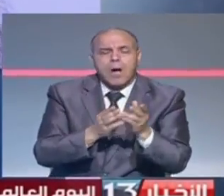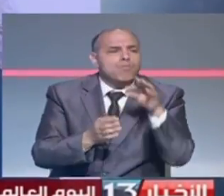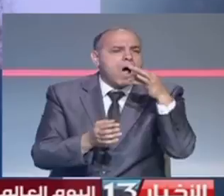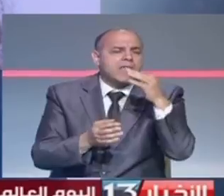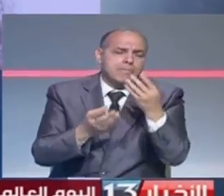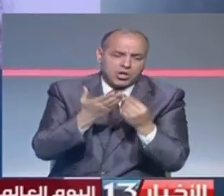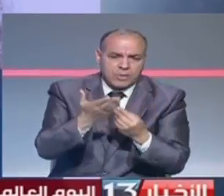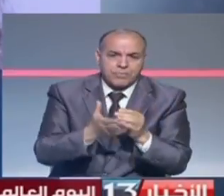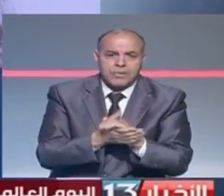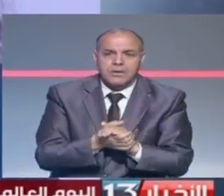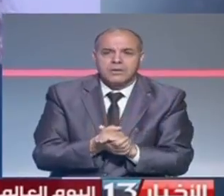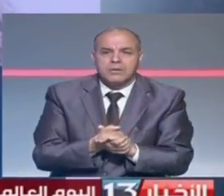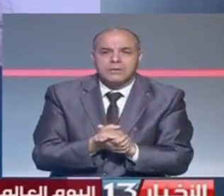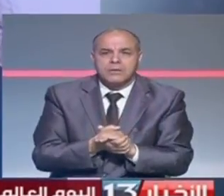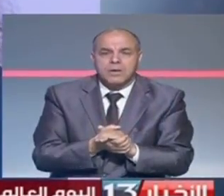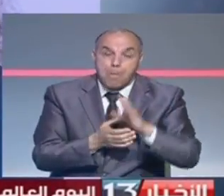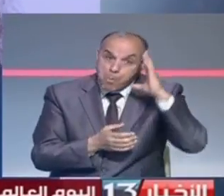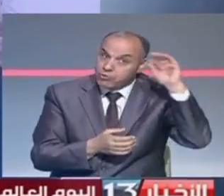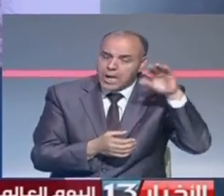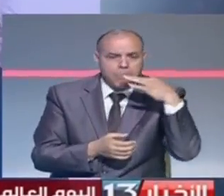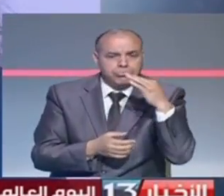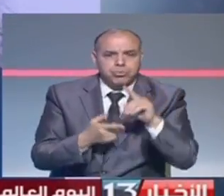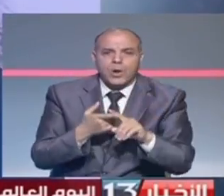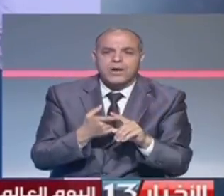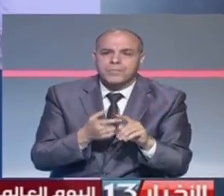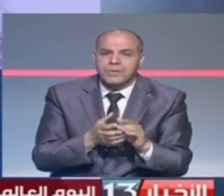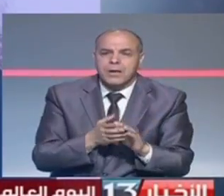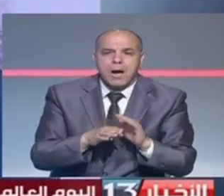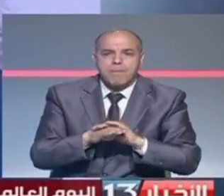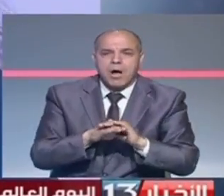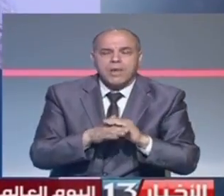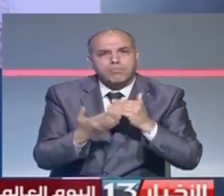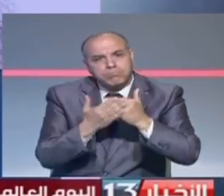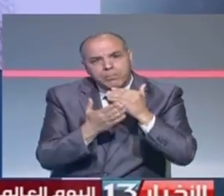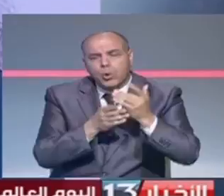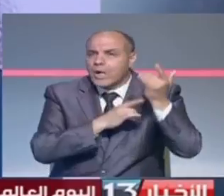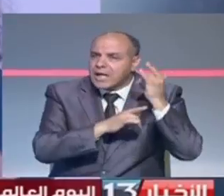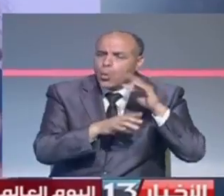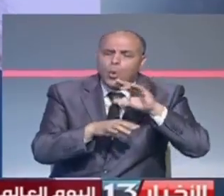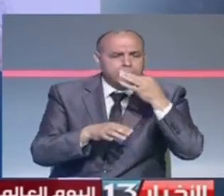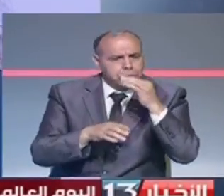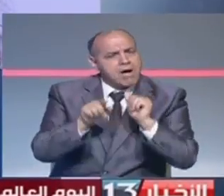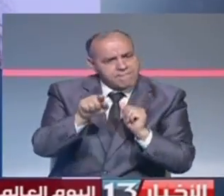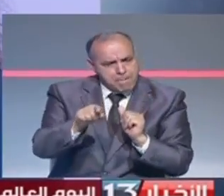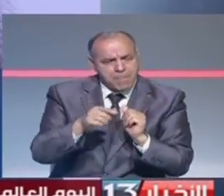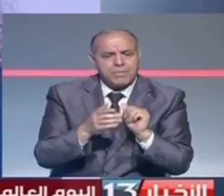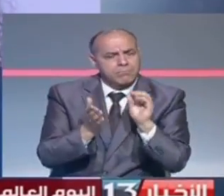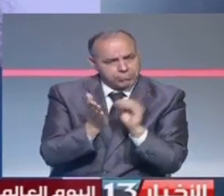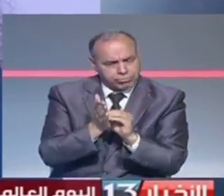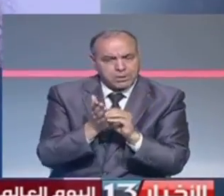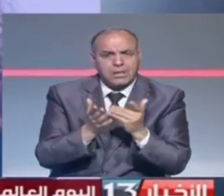بها يعني مختصين في ال في ال في المجال المعماري والتراثي وكلمه يعني مش يقوموا اه